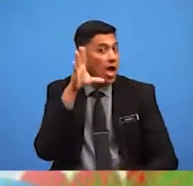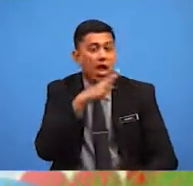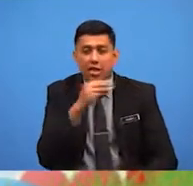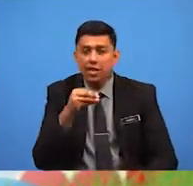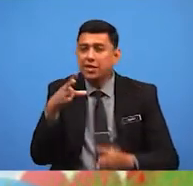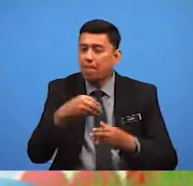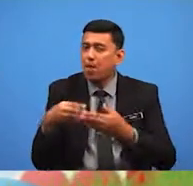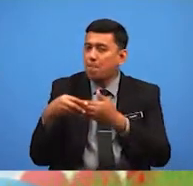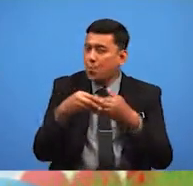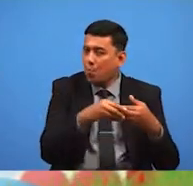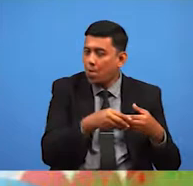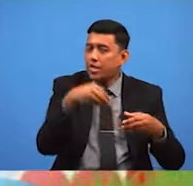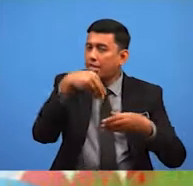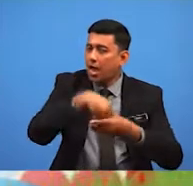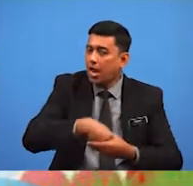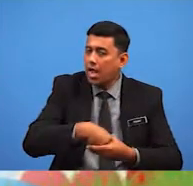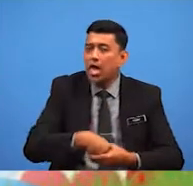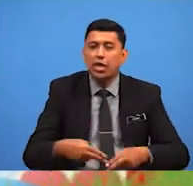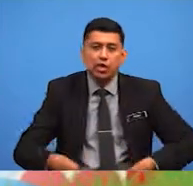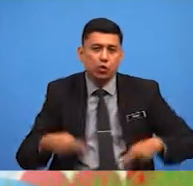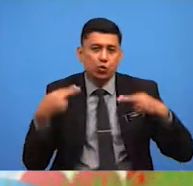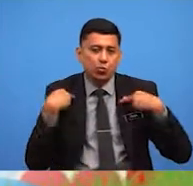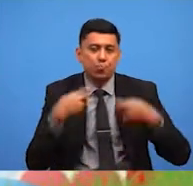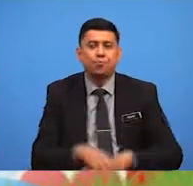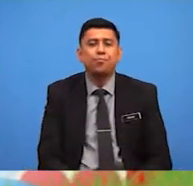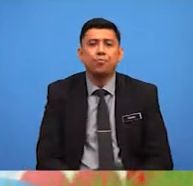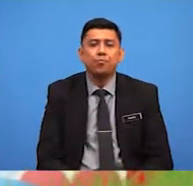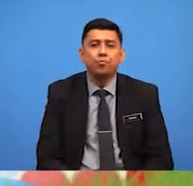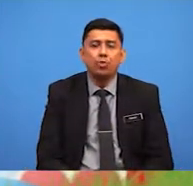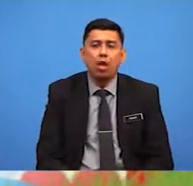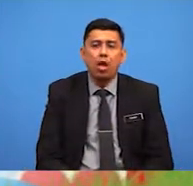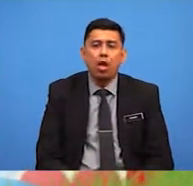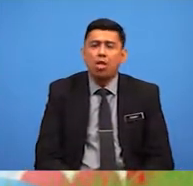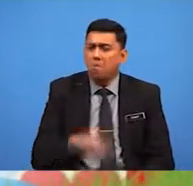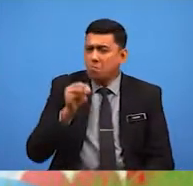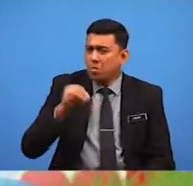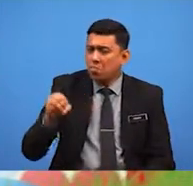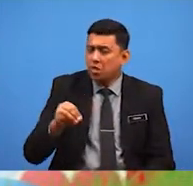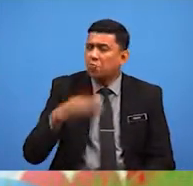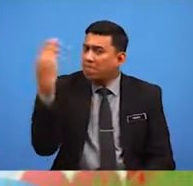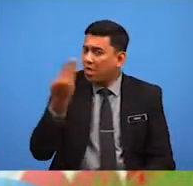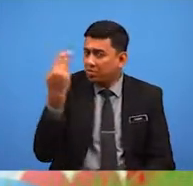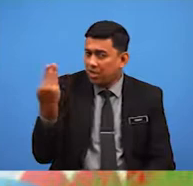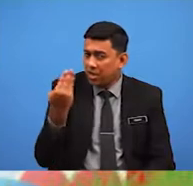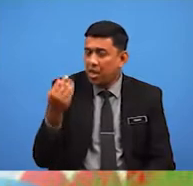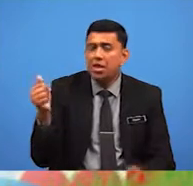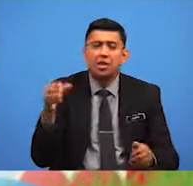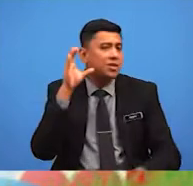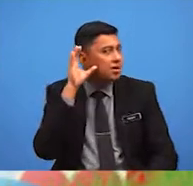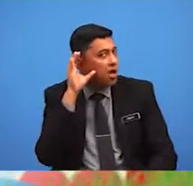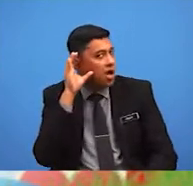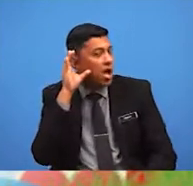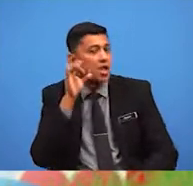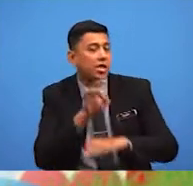dalam kehidupan seharian. Tentunya, murid-murid sudah terbiasa dengan nasihat daripada